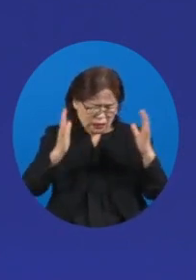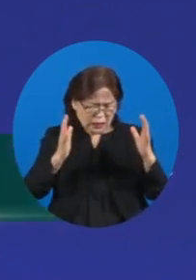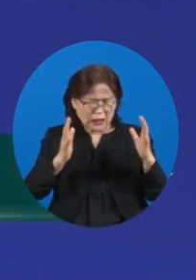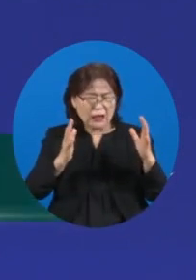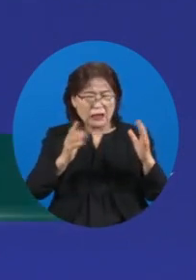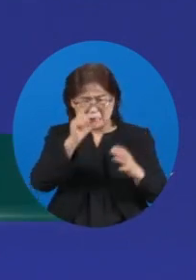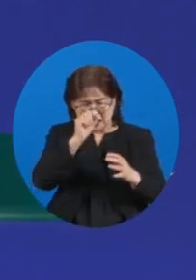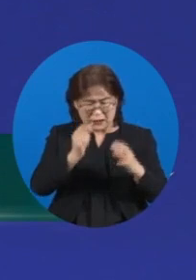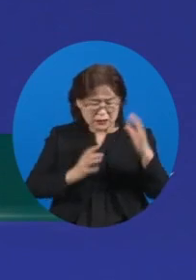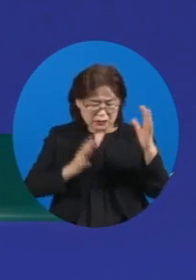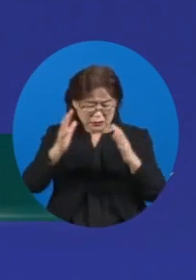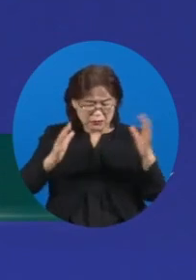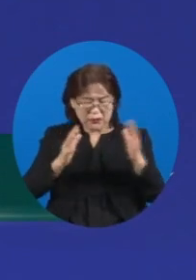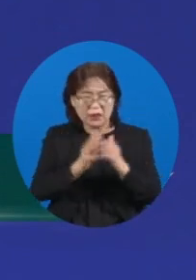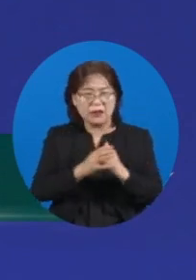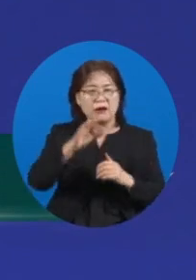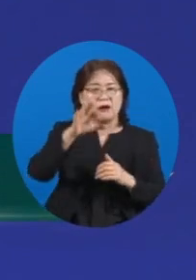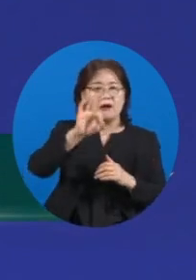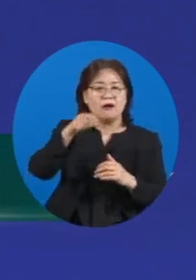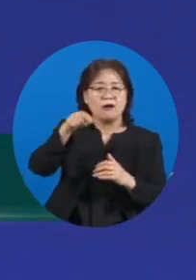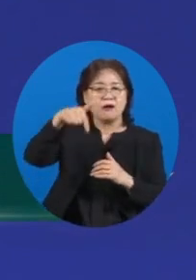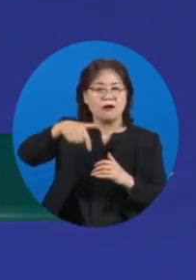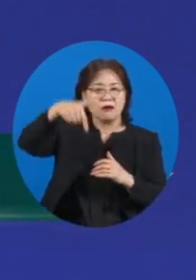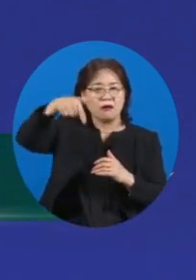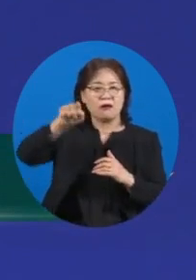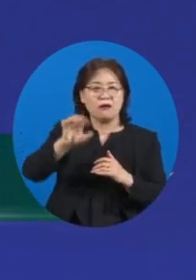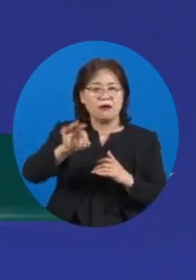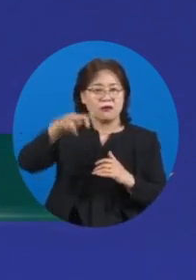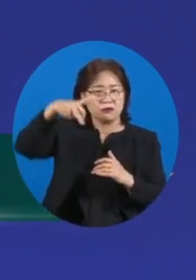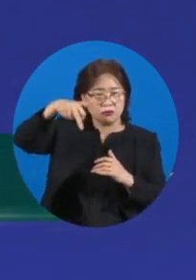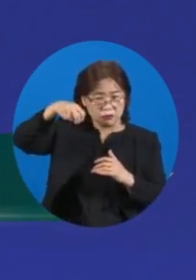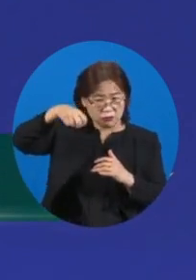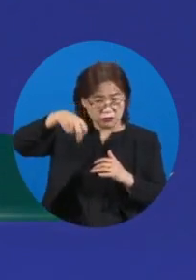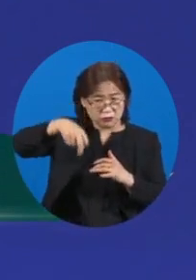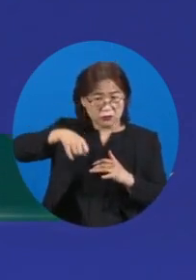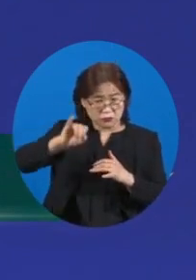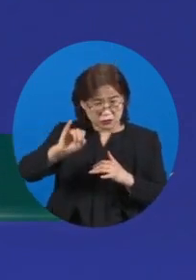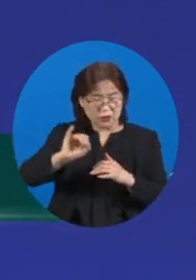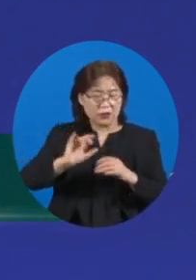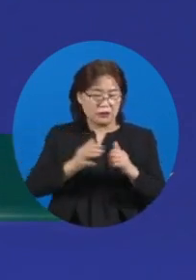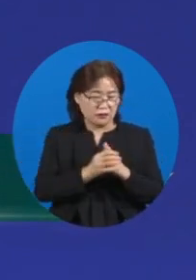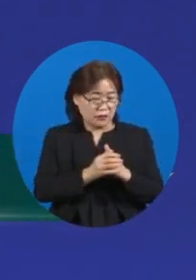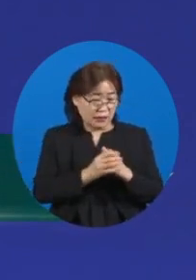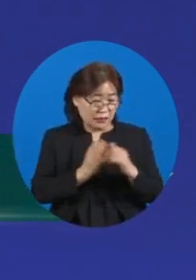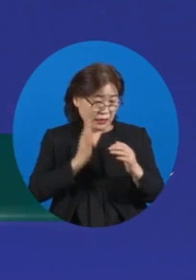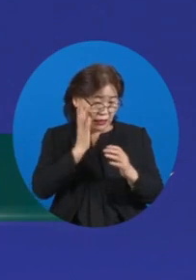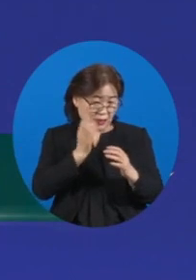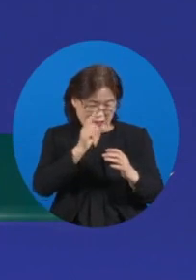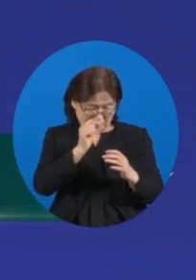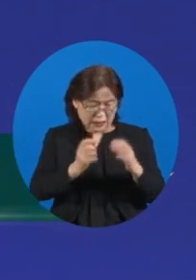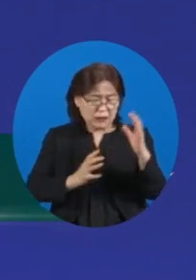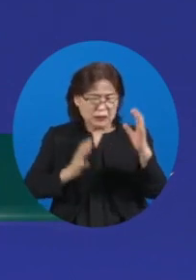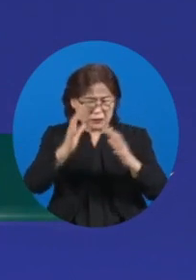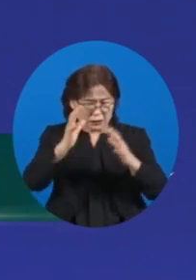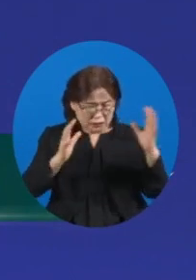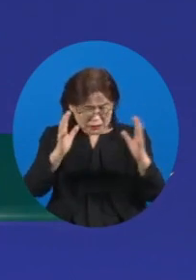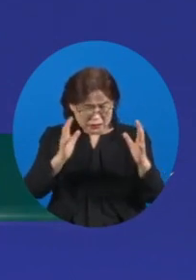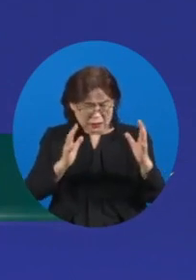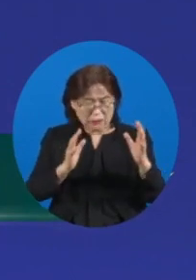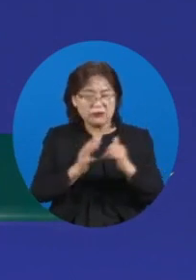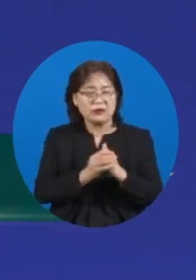말하고 있잖아요 우리 10 8절의 말씀을 있겠습니다 다 같이 땅이 네게 가시덤불과 끊기를 낼